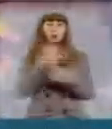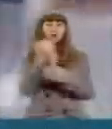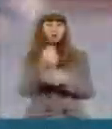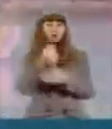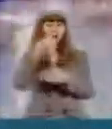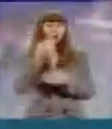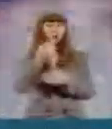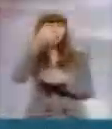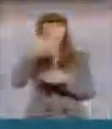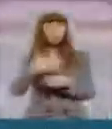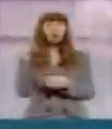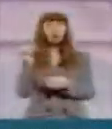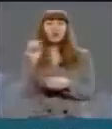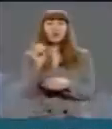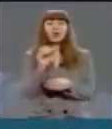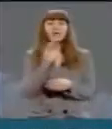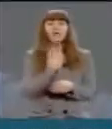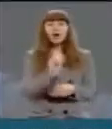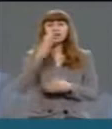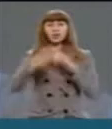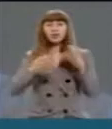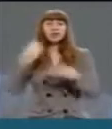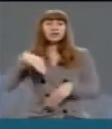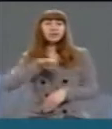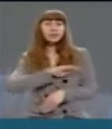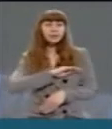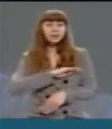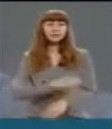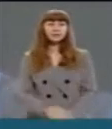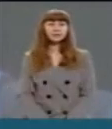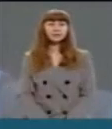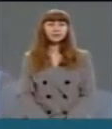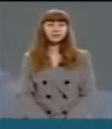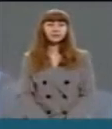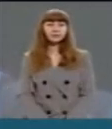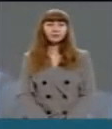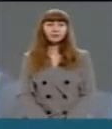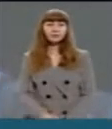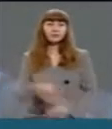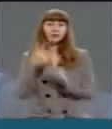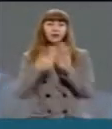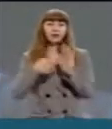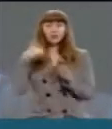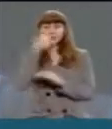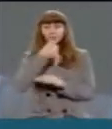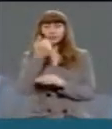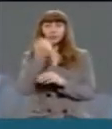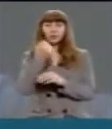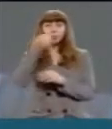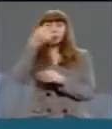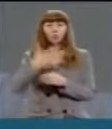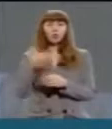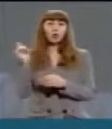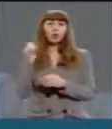жылы Алматыда өткен УЕФА кубогында Гадея Интер Мавистар командасының сапында жеңімпаз атанды. Финалда Фабрицио Бастизини спортинг қақпасына гол